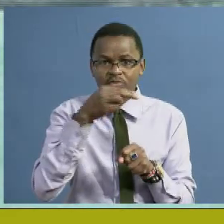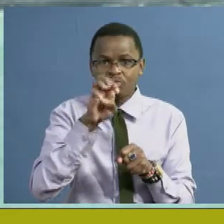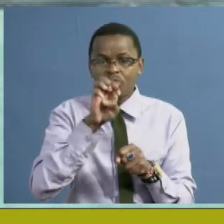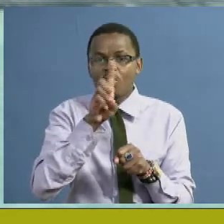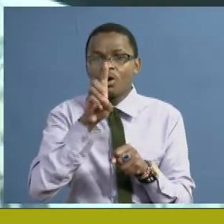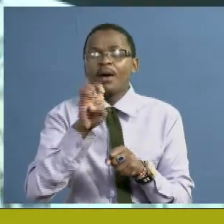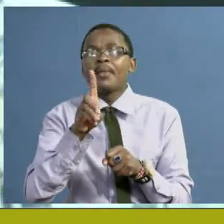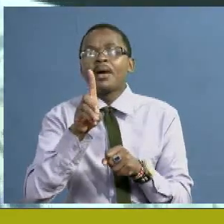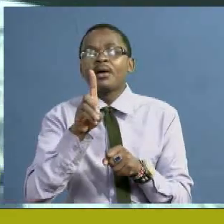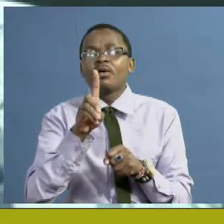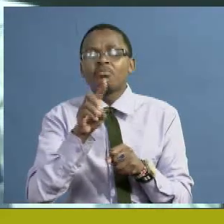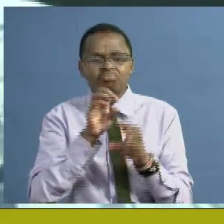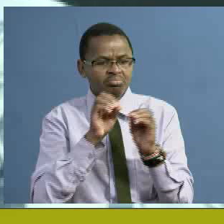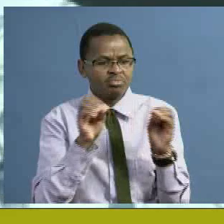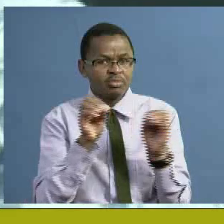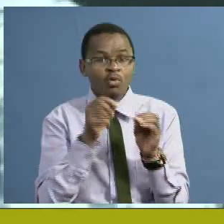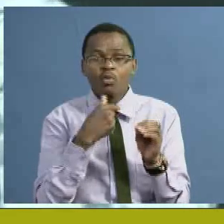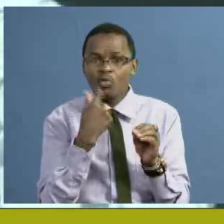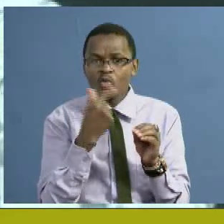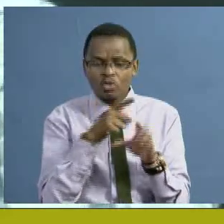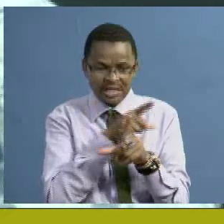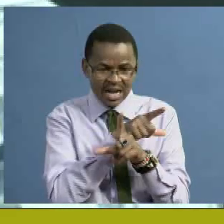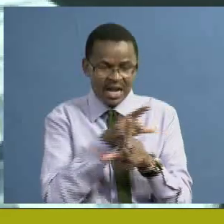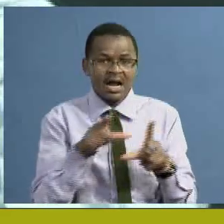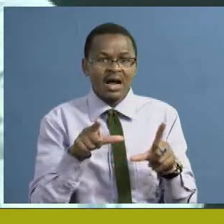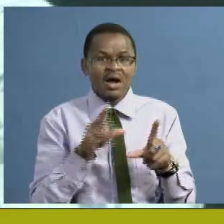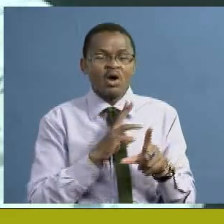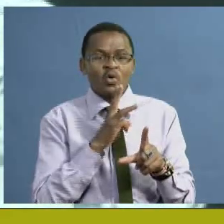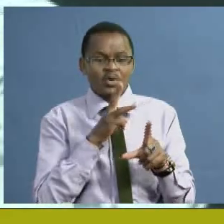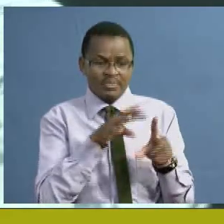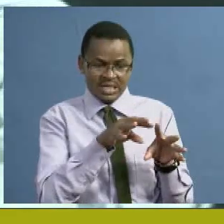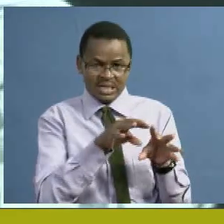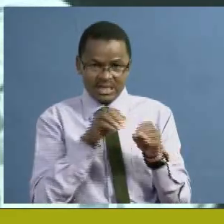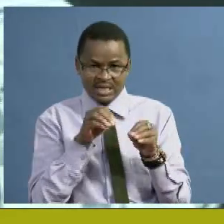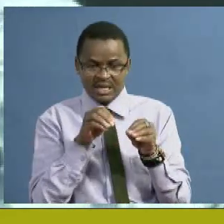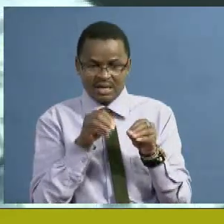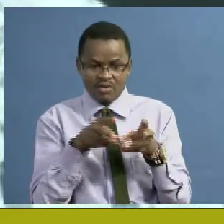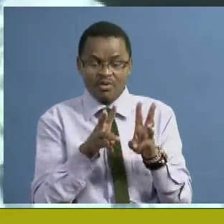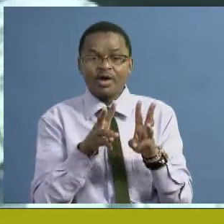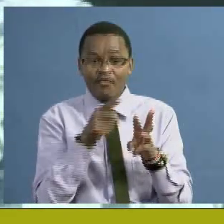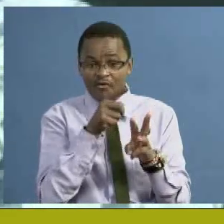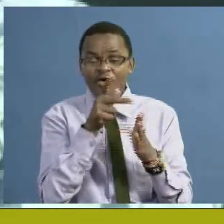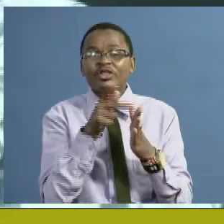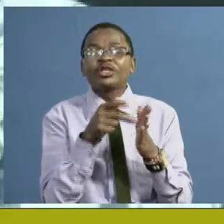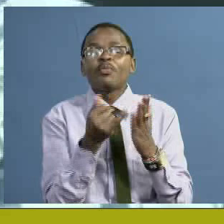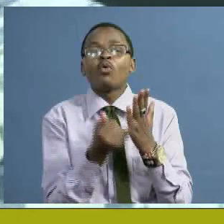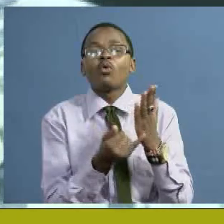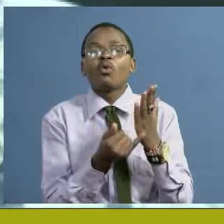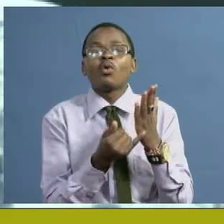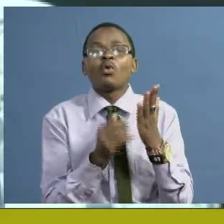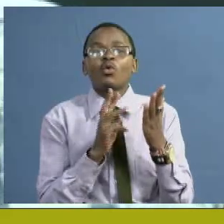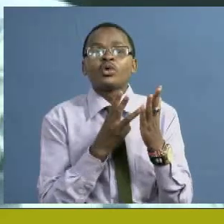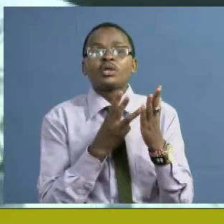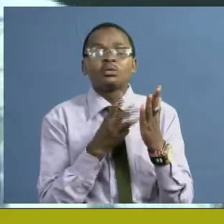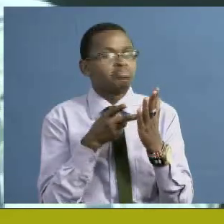Swazuri. No one whose land will be taken away for these projects will be